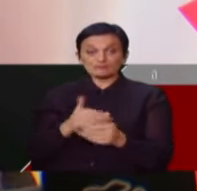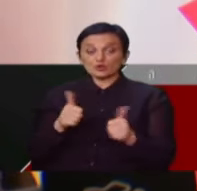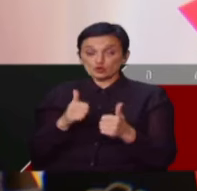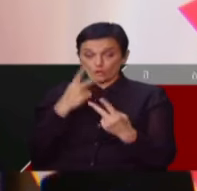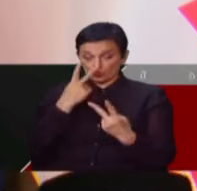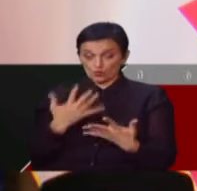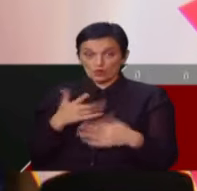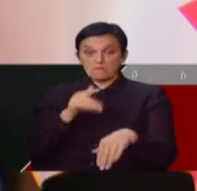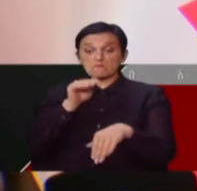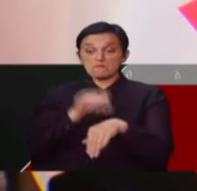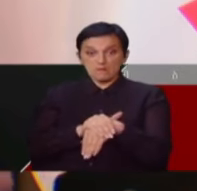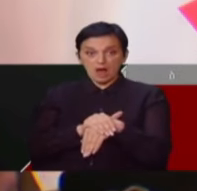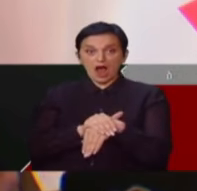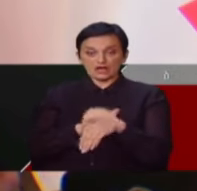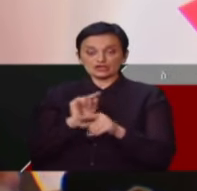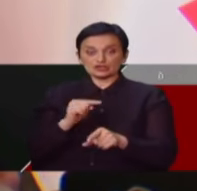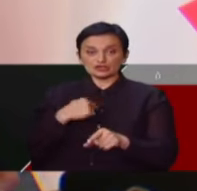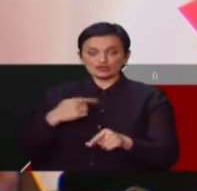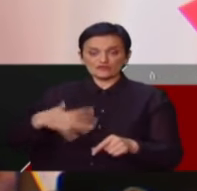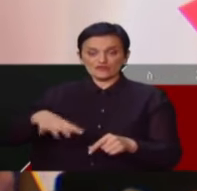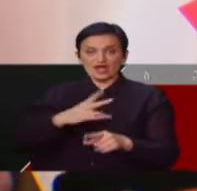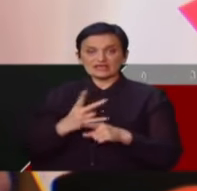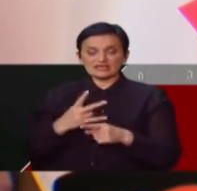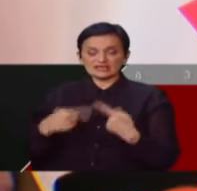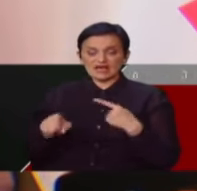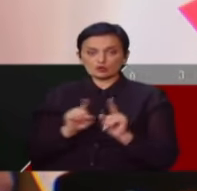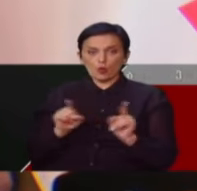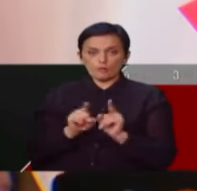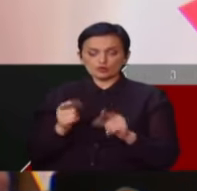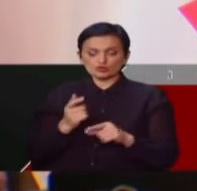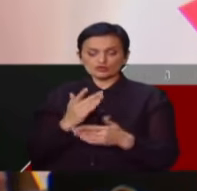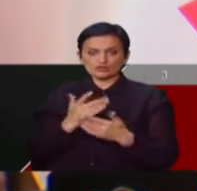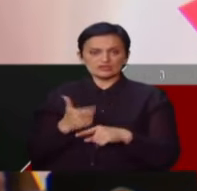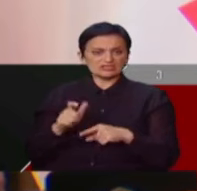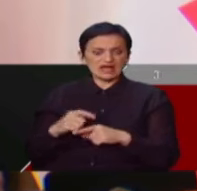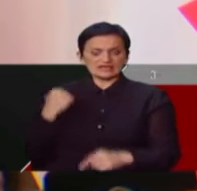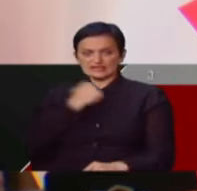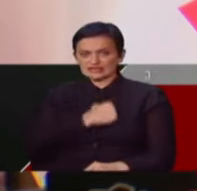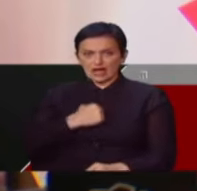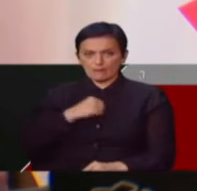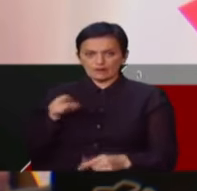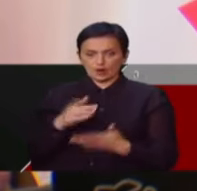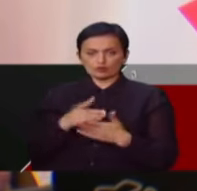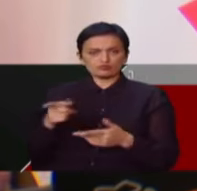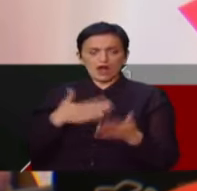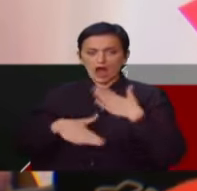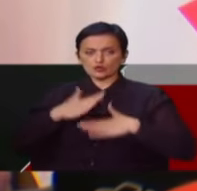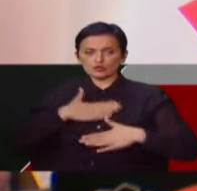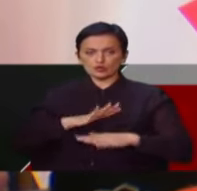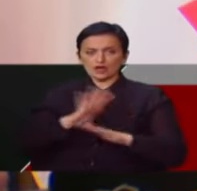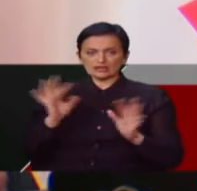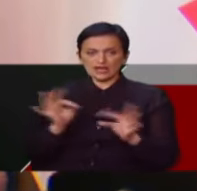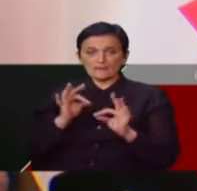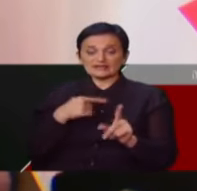როგორც ჩანს, ამ ფაქტით ჩვენს ქვეყანაში რადიკალური ოპოზიცია არის ძალიან გაბრაზებული, ვინაიდან მათ არ უხარიათ